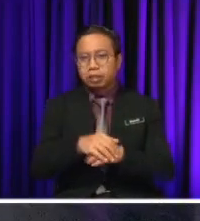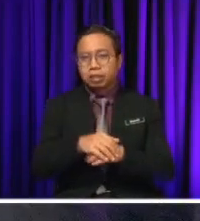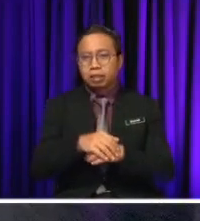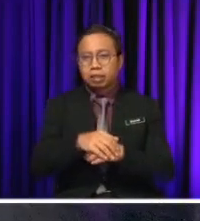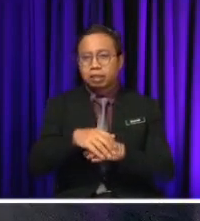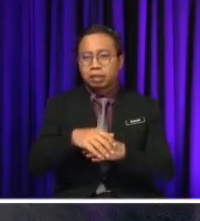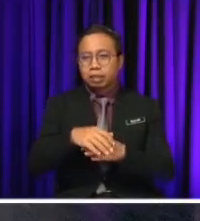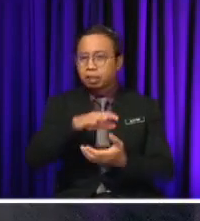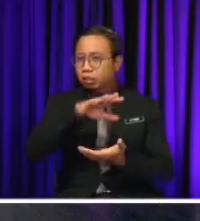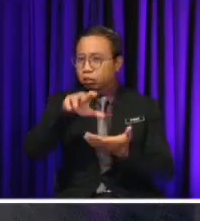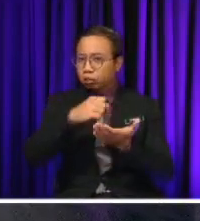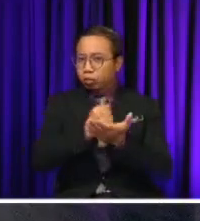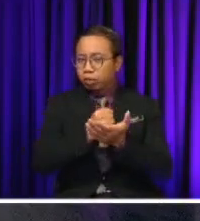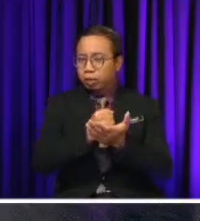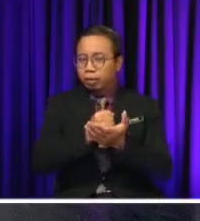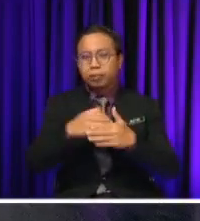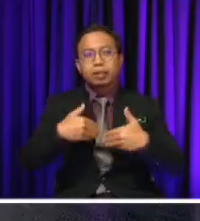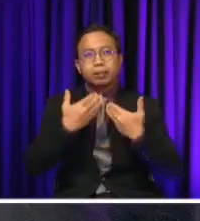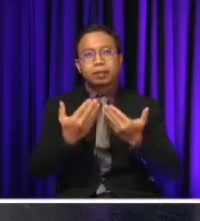saya bagaimana